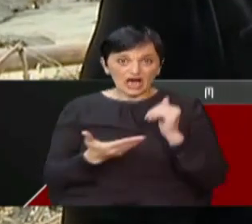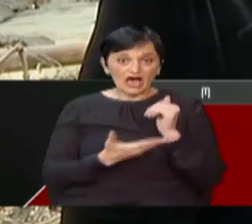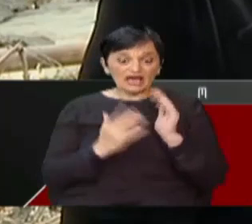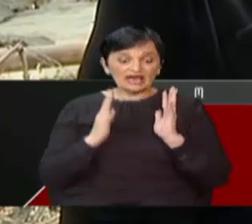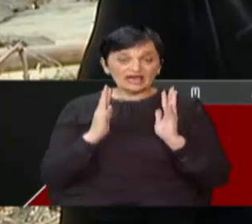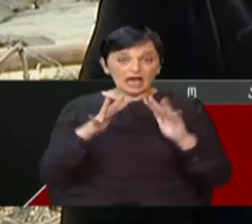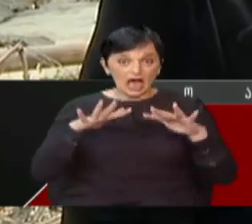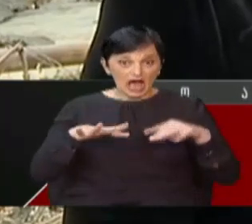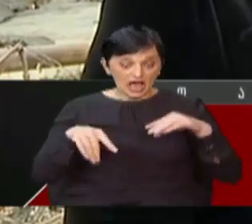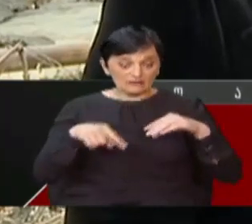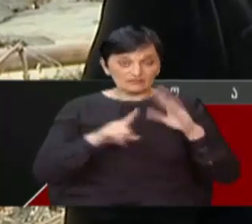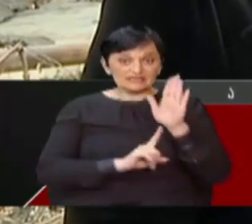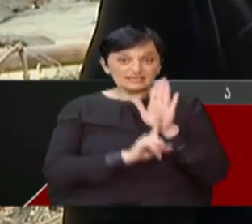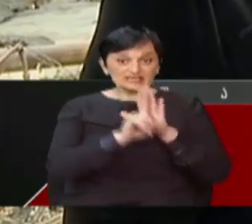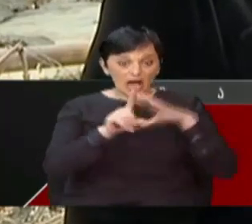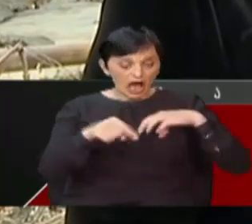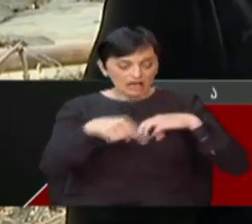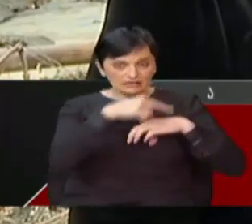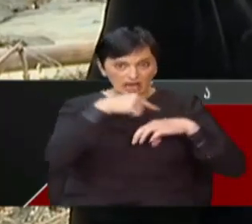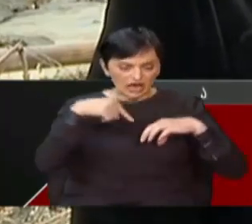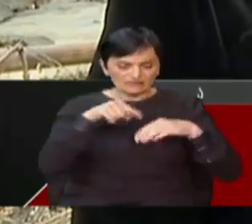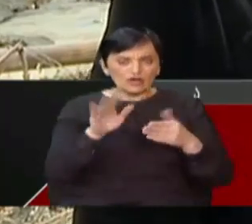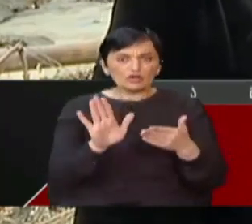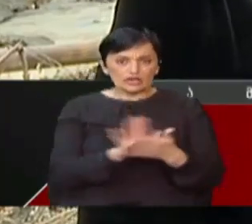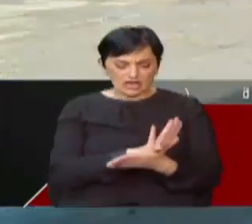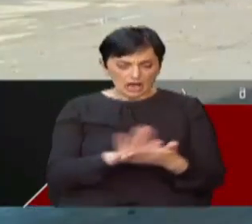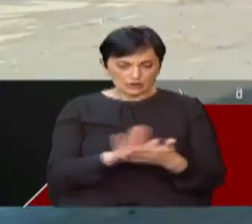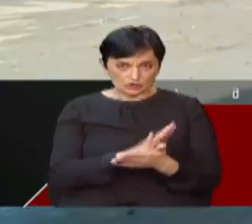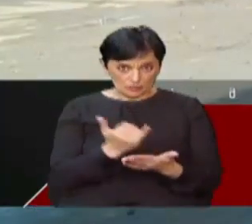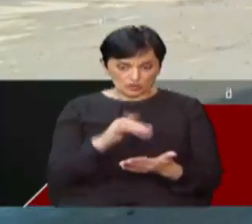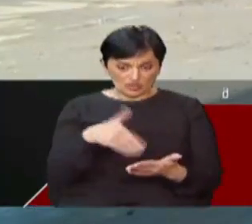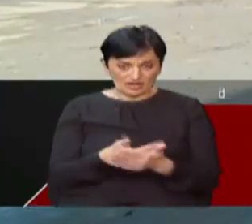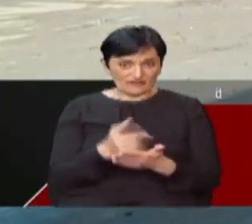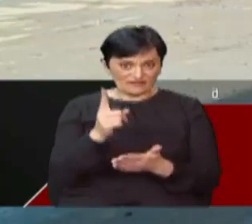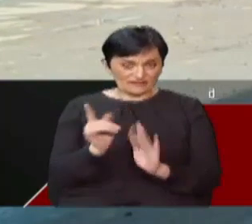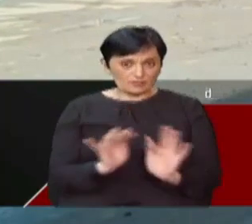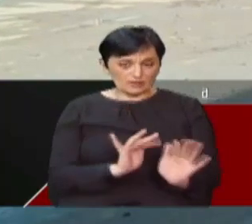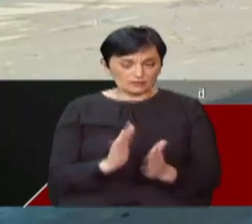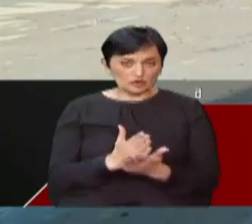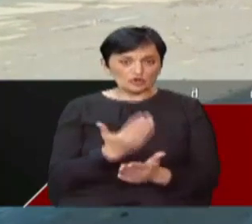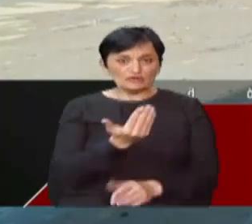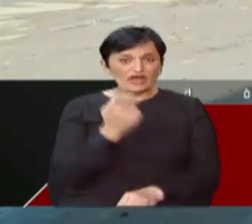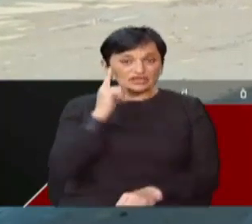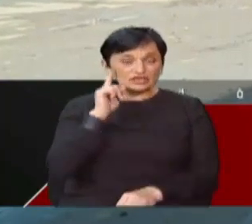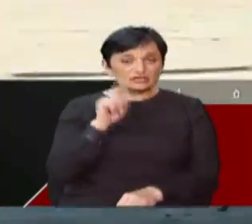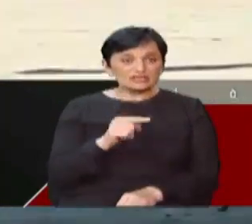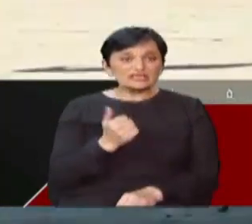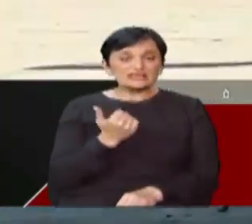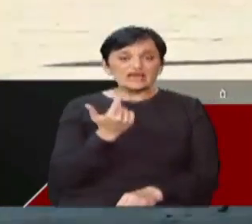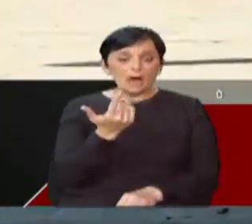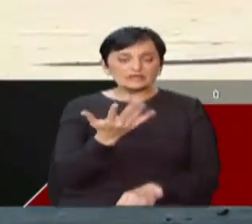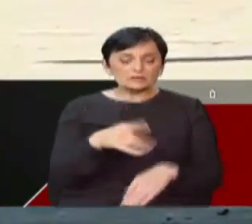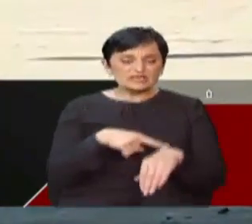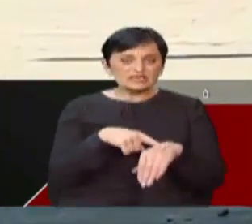სათავე ხევების და სათავე ნაგებობების გაწმენდა მიმდინარეობს ამ დრომდე და თქვენ იცით, რომ ამას რამდენიმე საათი